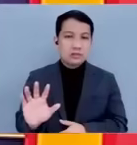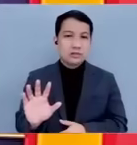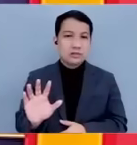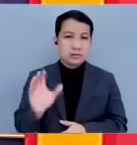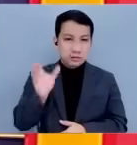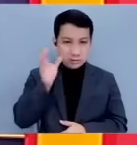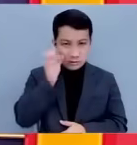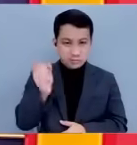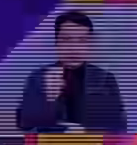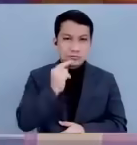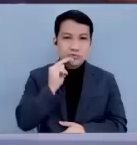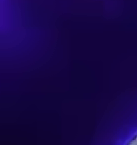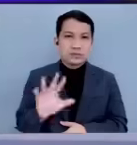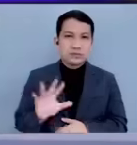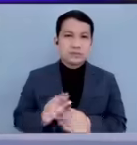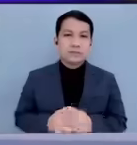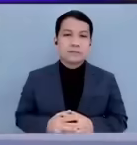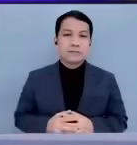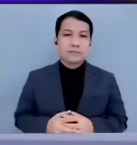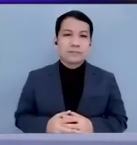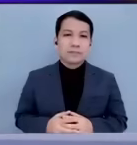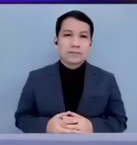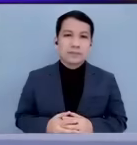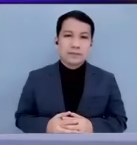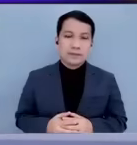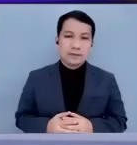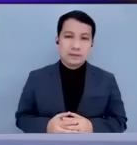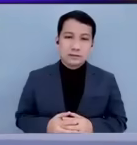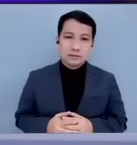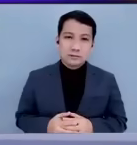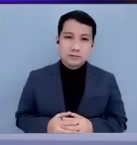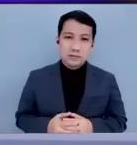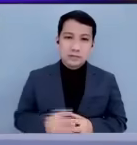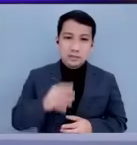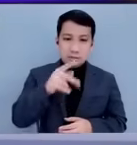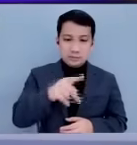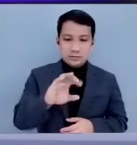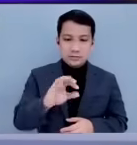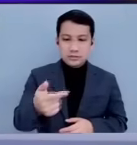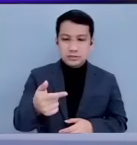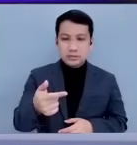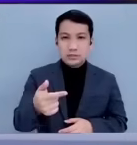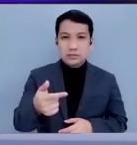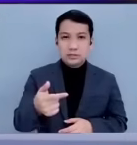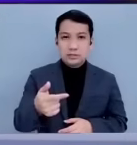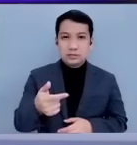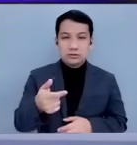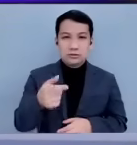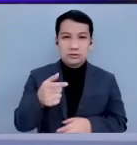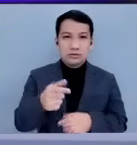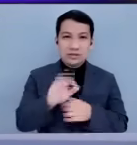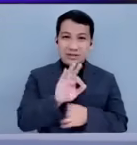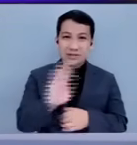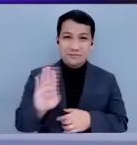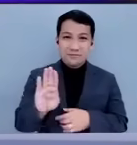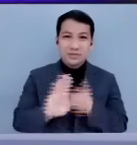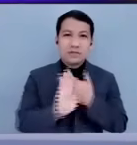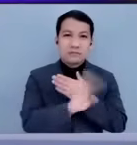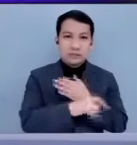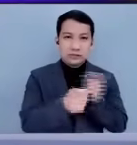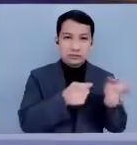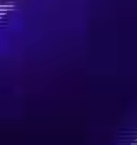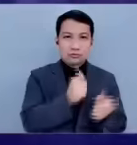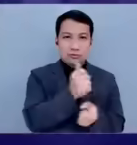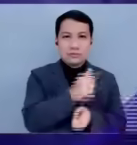Samonte, News 5. Napawi na ng Philippine Coast Guard ang nahack nilang Facebook page matapos ang tatlong